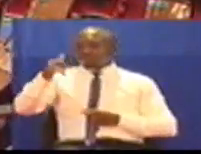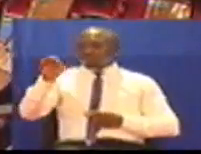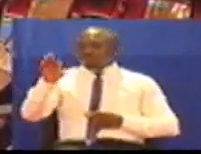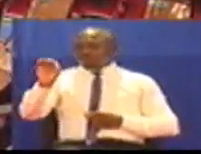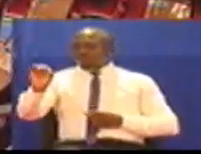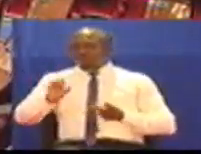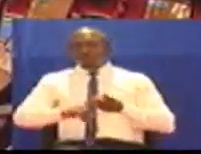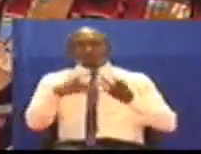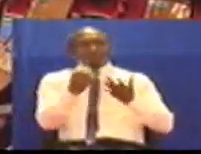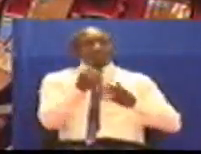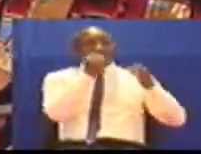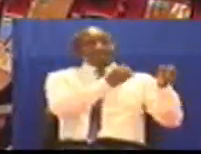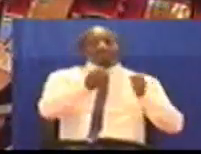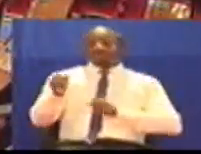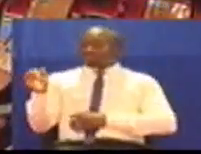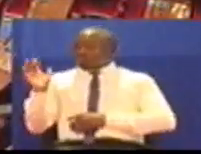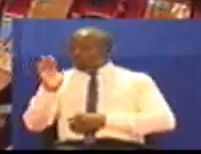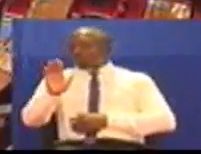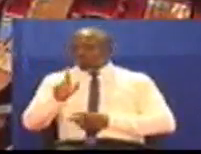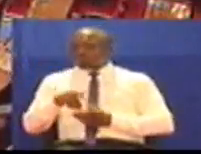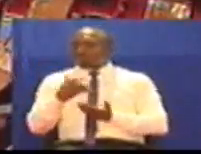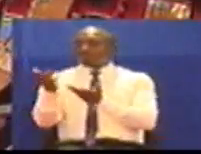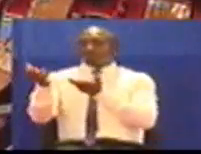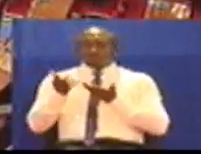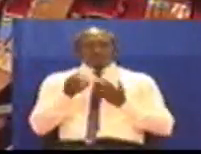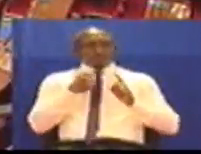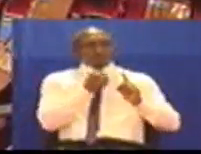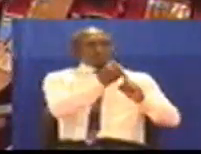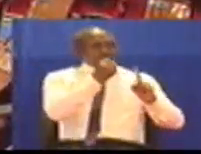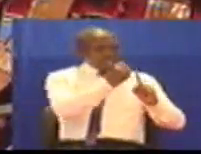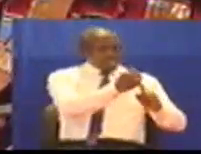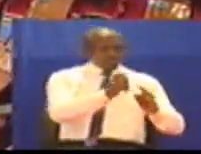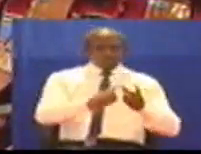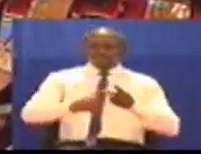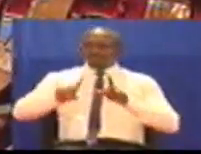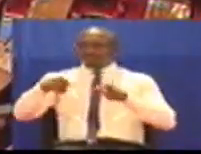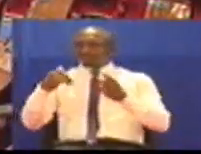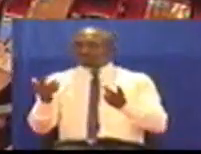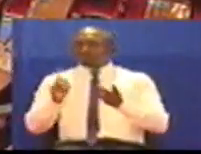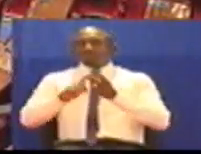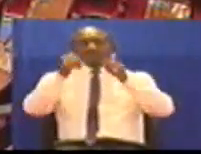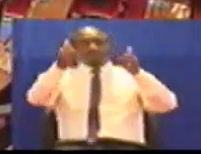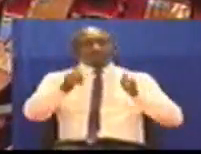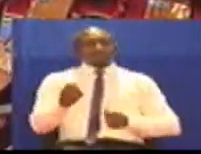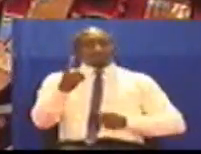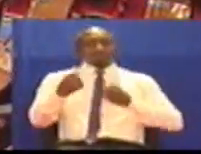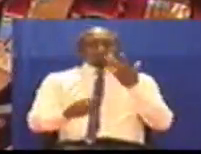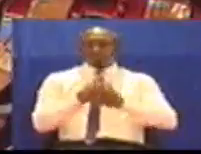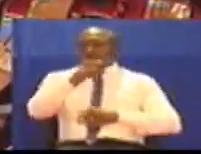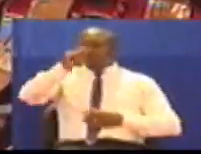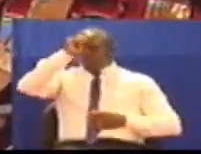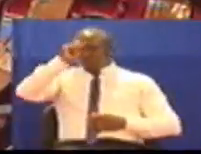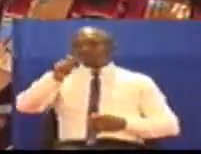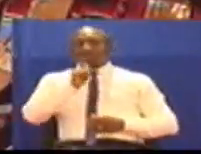na watendaji kazi wake wataifanyia kazi. Lakini nilete kwenu tangazo moja kutoka kwa Mheshimiwa